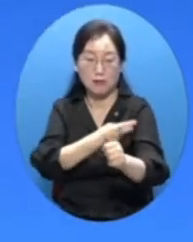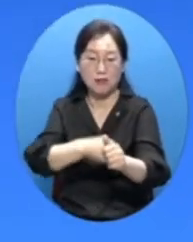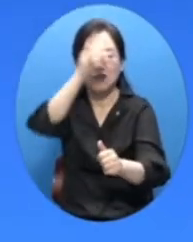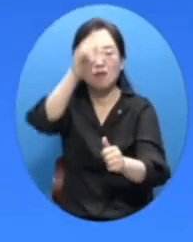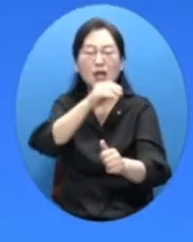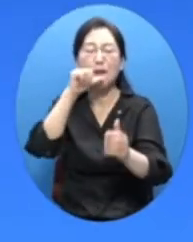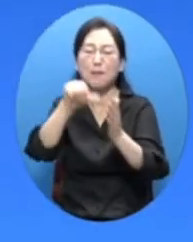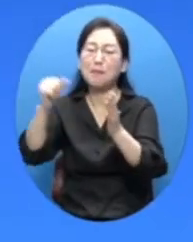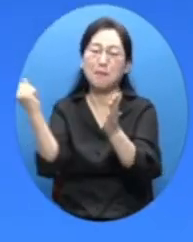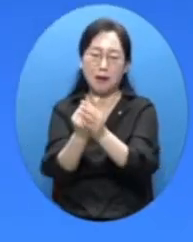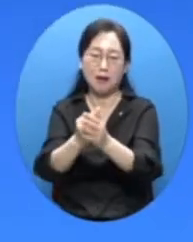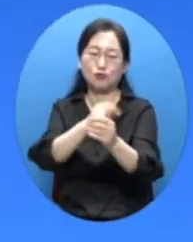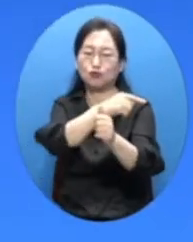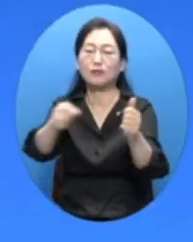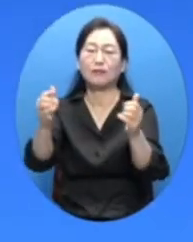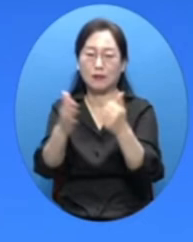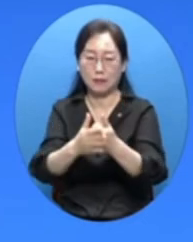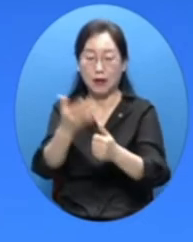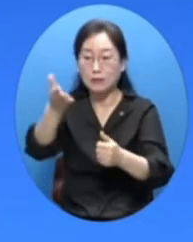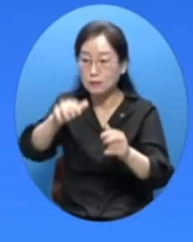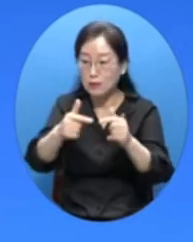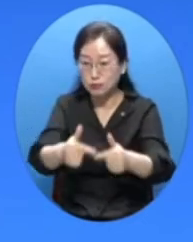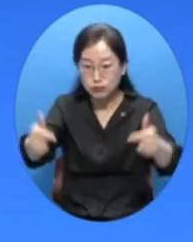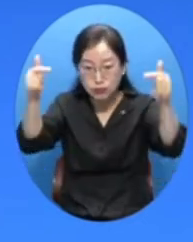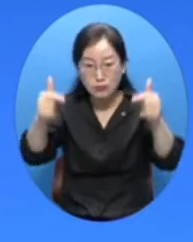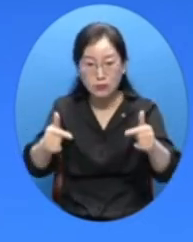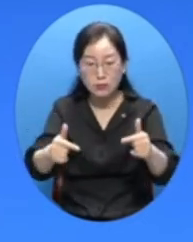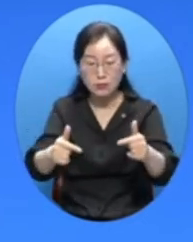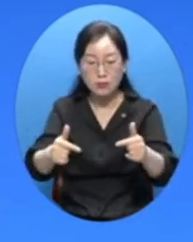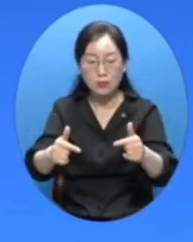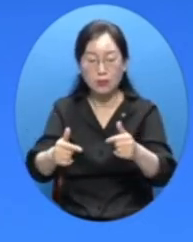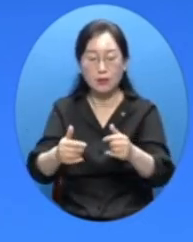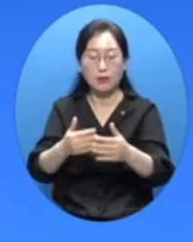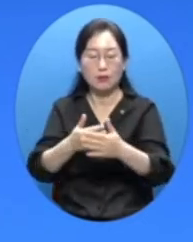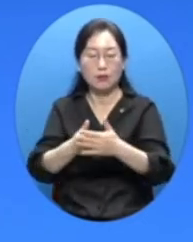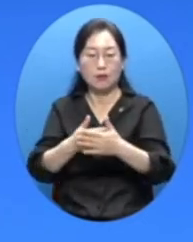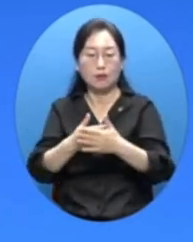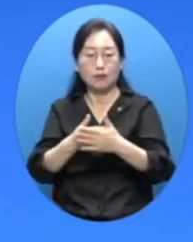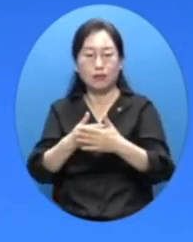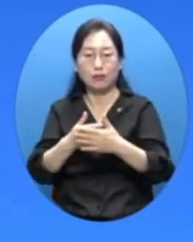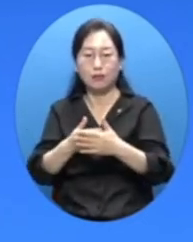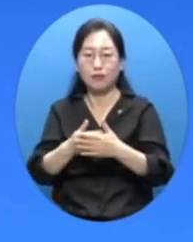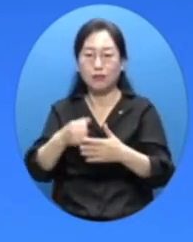사람이 막 늘어나니까 불안하고 또